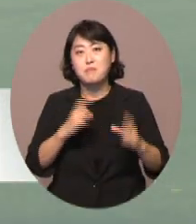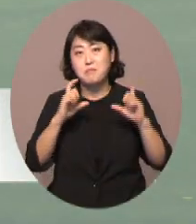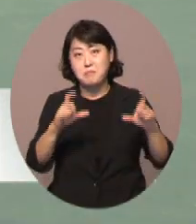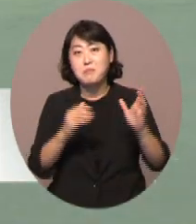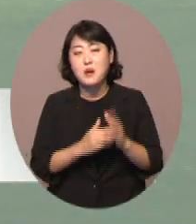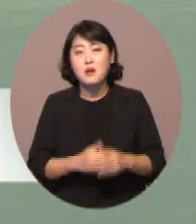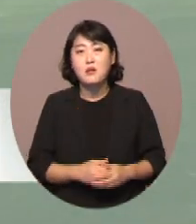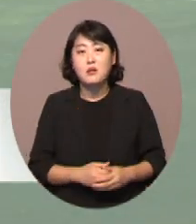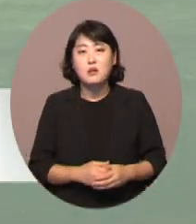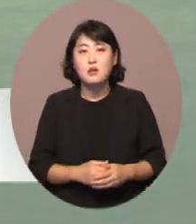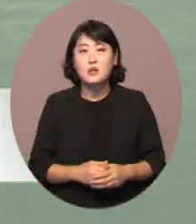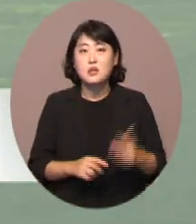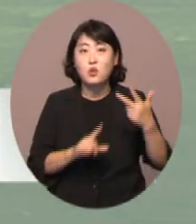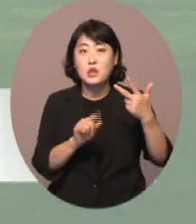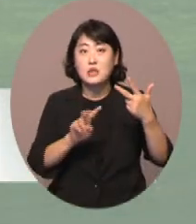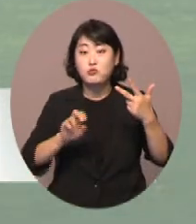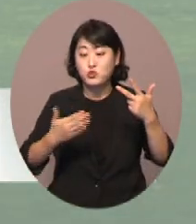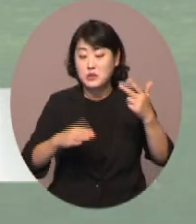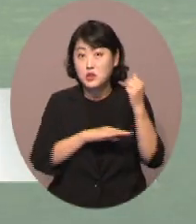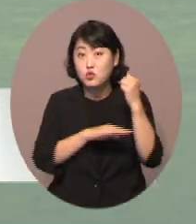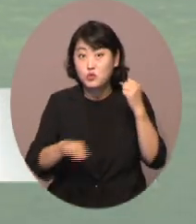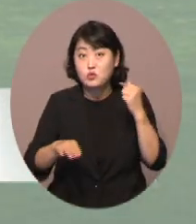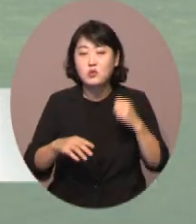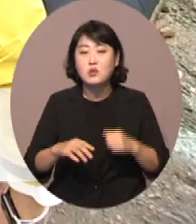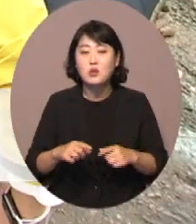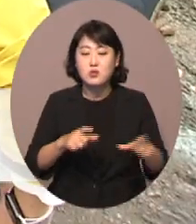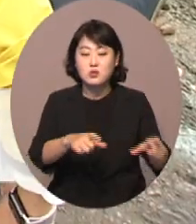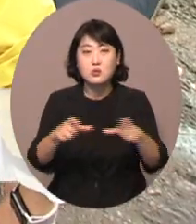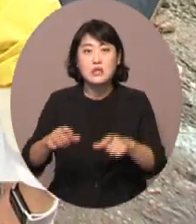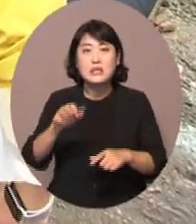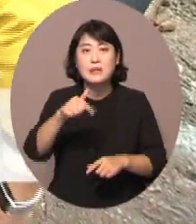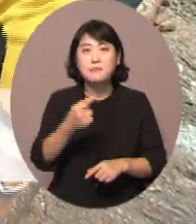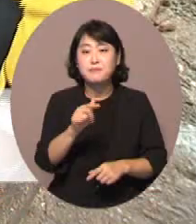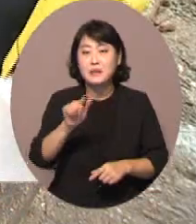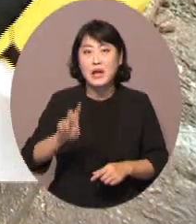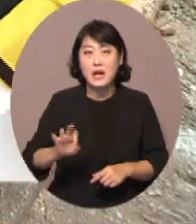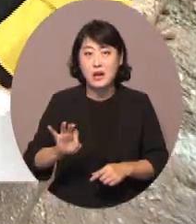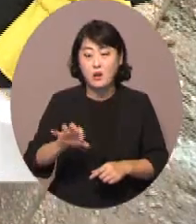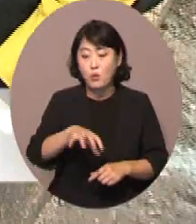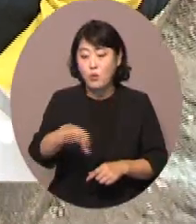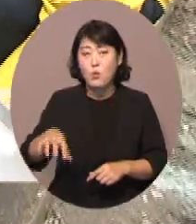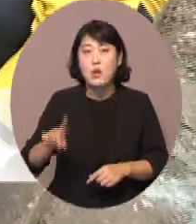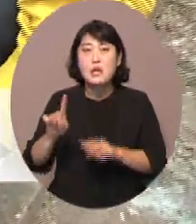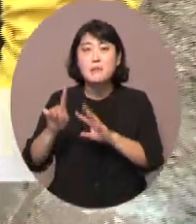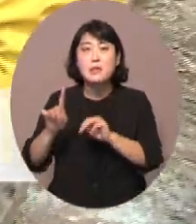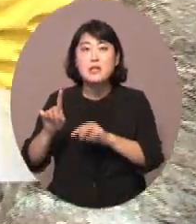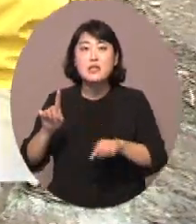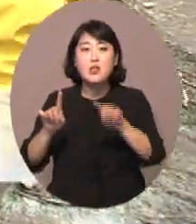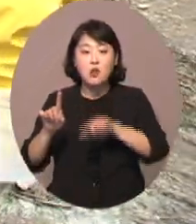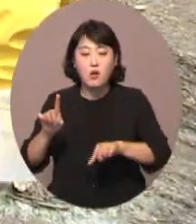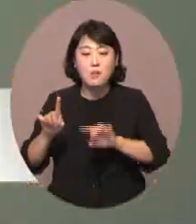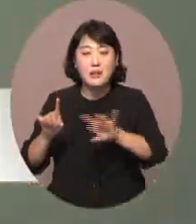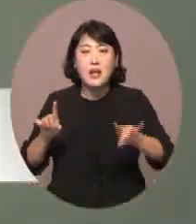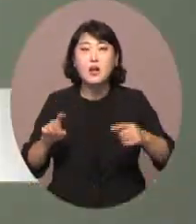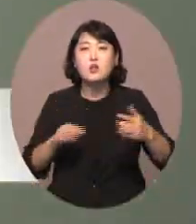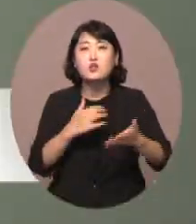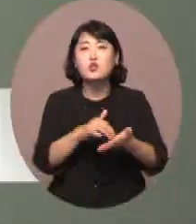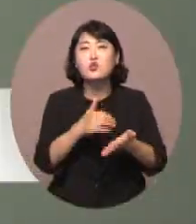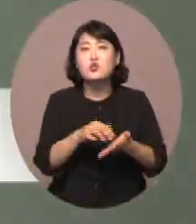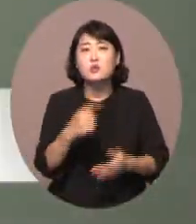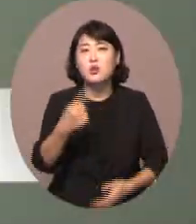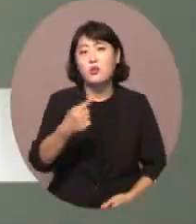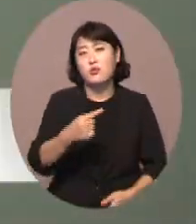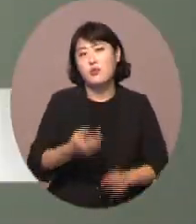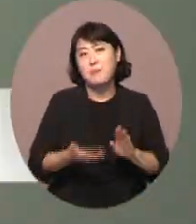29일 조사 기준으로 금강수계 다섯 곳에서 남조류 세포가 1ml 당 1천개를 넘어선 것으로